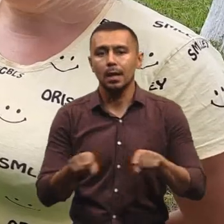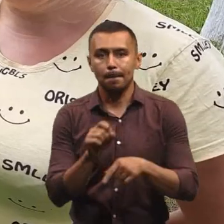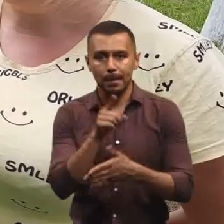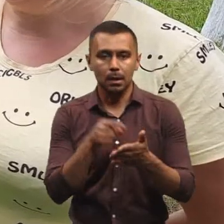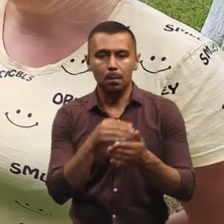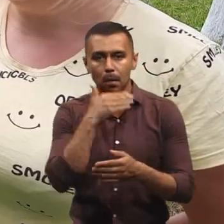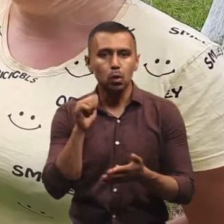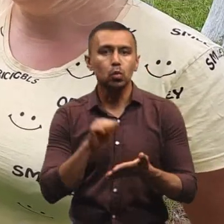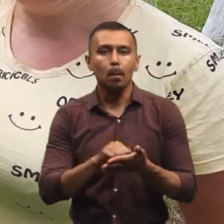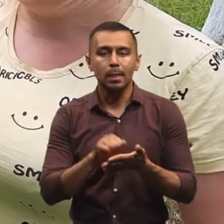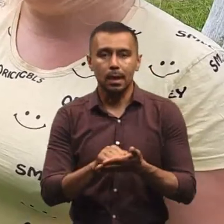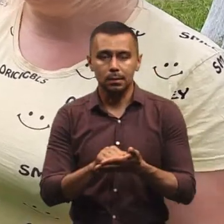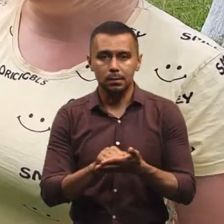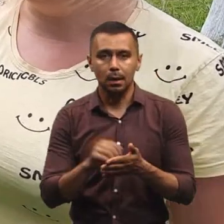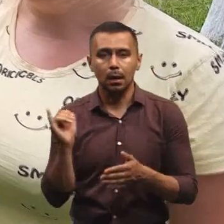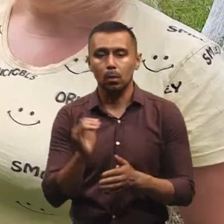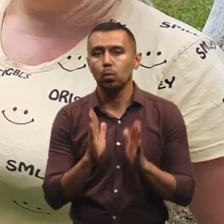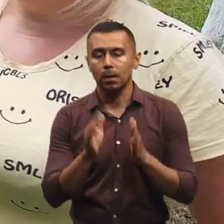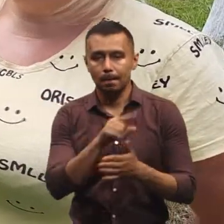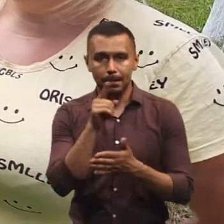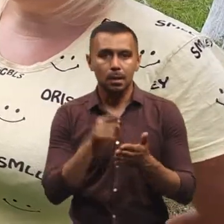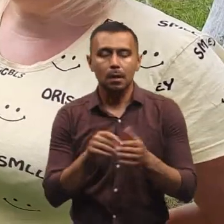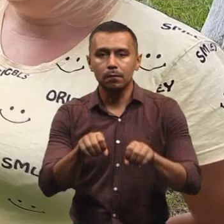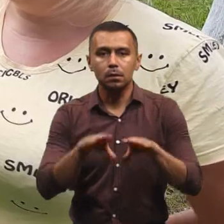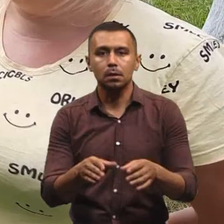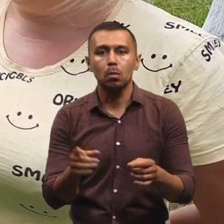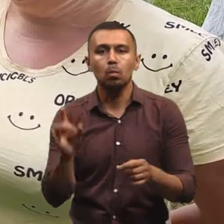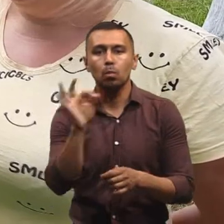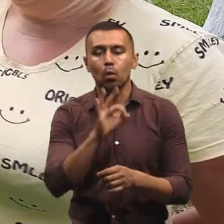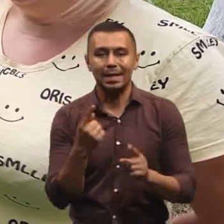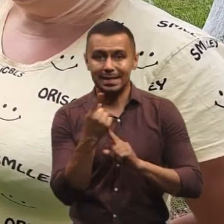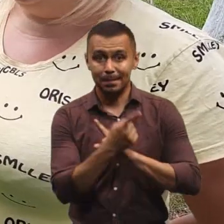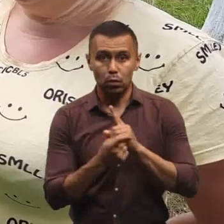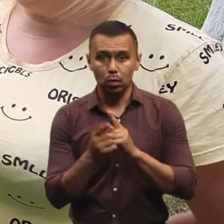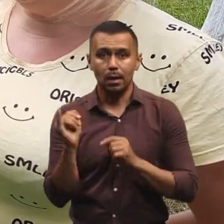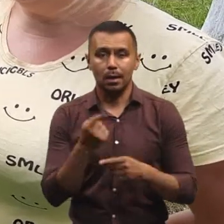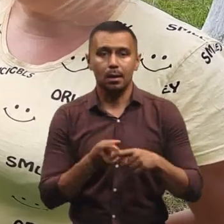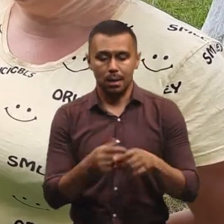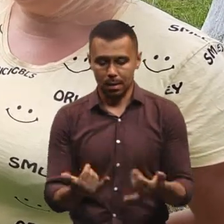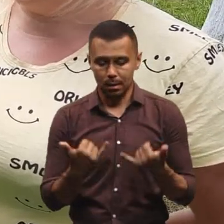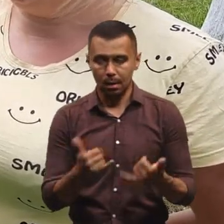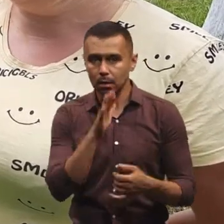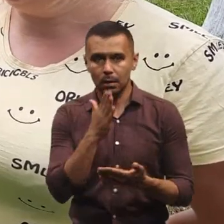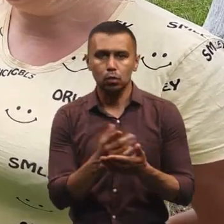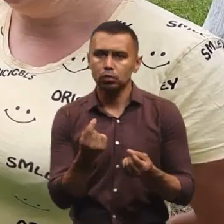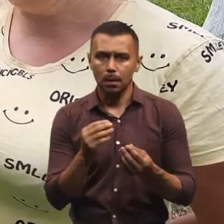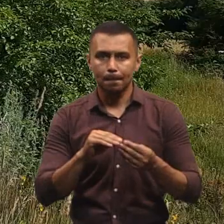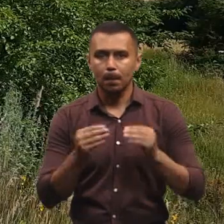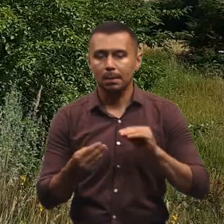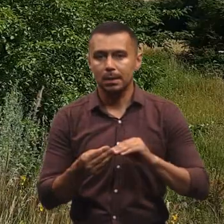що багато документації є і буде питання вирішення про зміну І це на даний час є трошечки